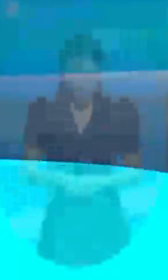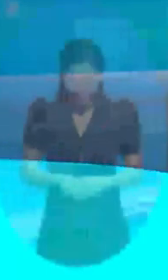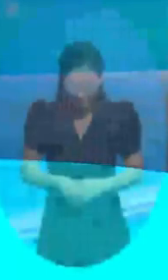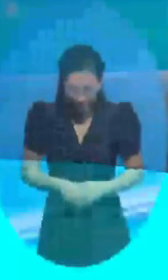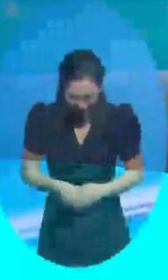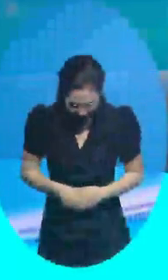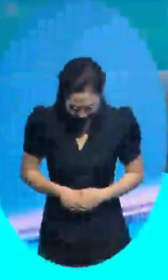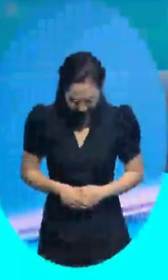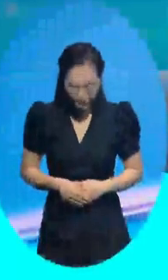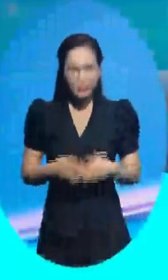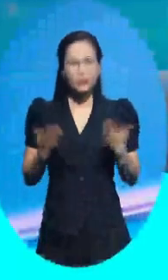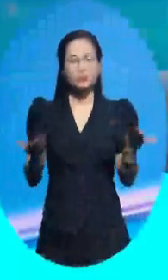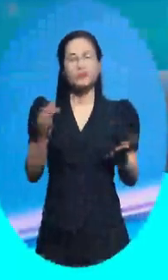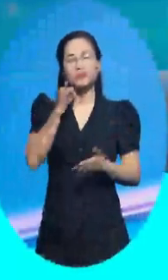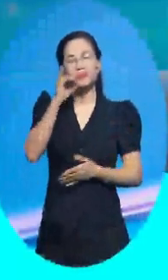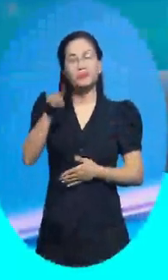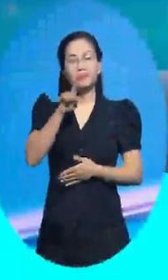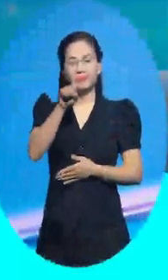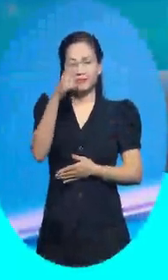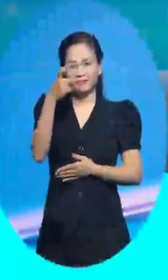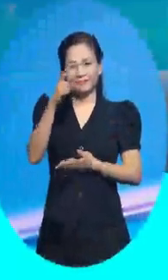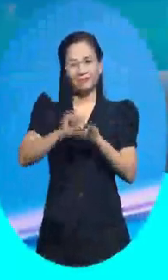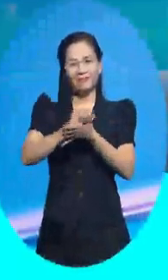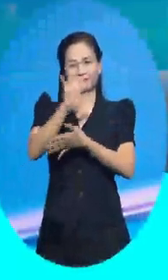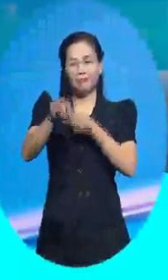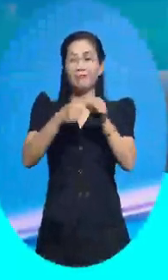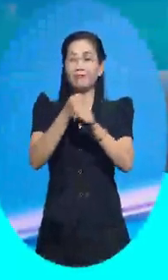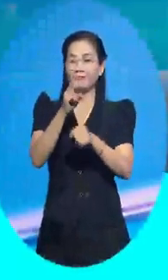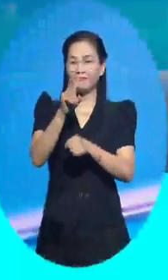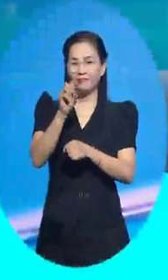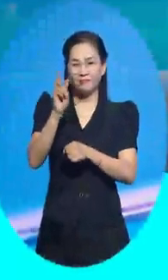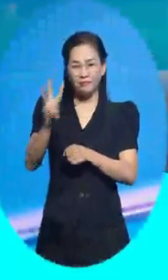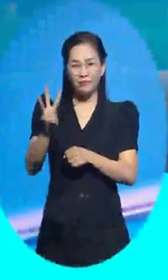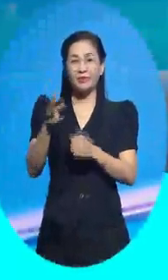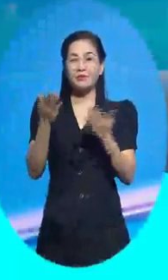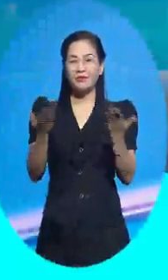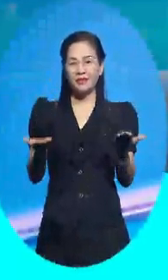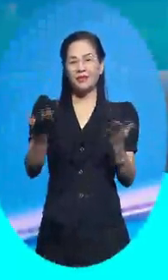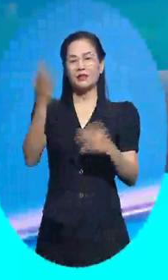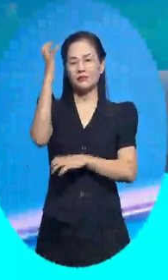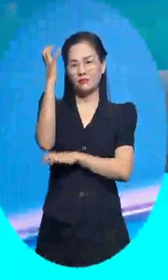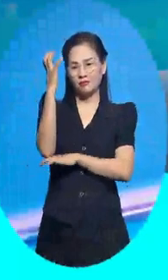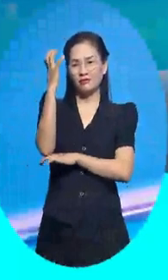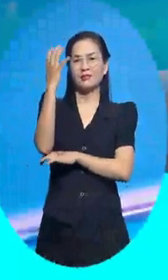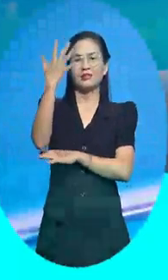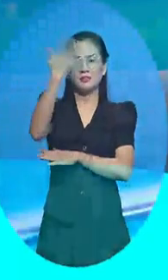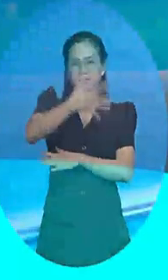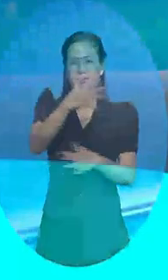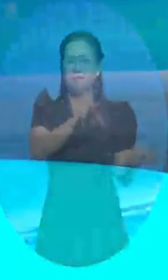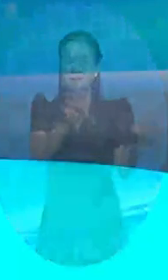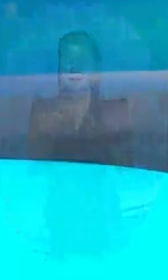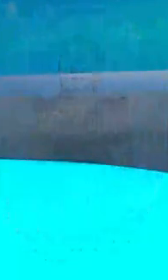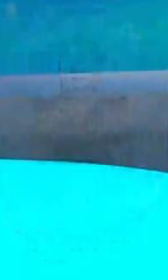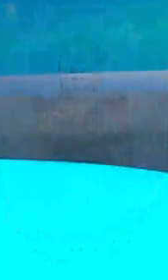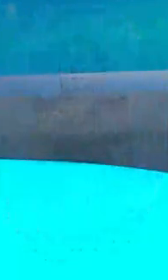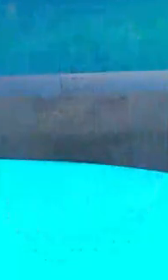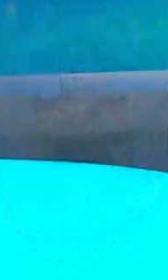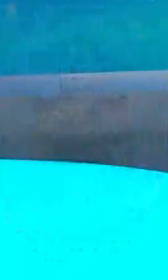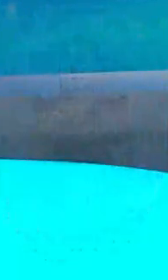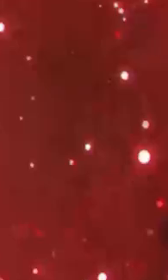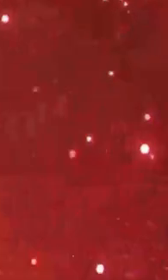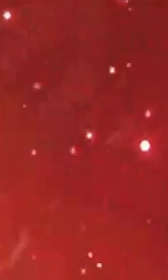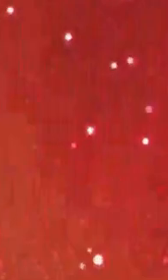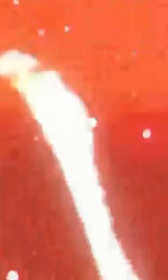Kính chào quý vị. Hôm nay thứ Sáu ngày 19 tháng 5 năm 2023, mời quý vị theo dõi bản tin buổi trưa của Đài truyền hình thành phố Hồ Chí Minh.